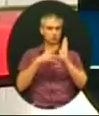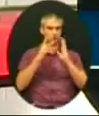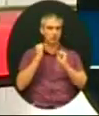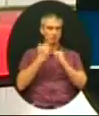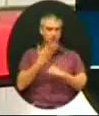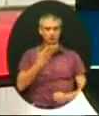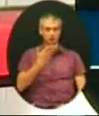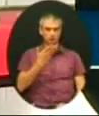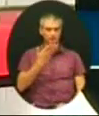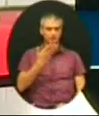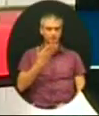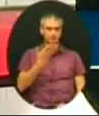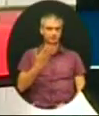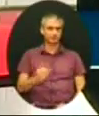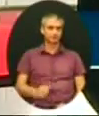קשות